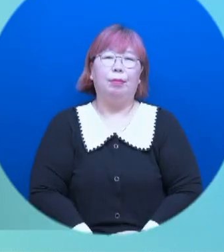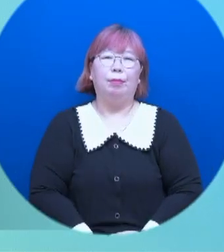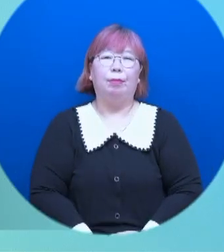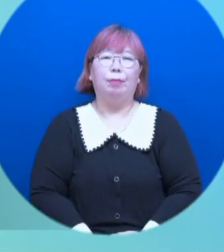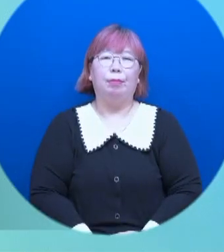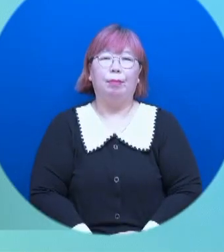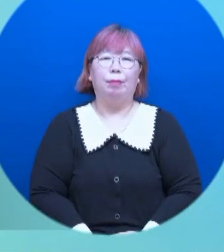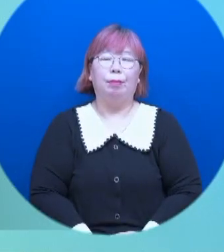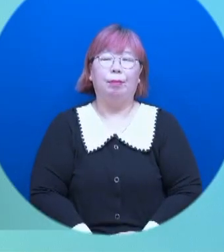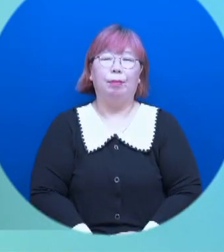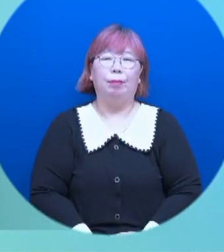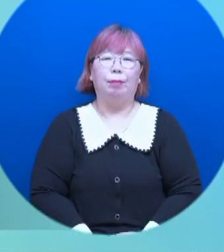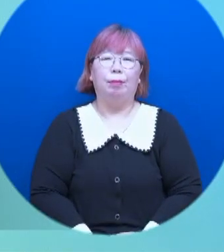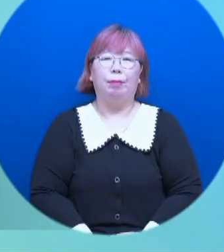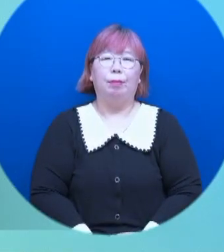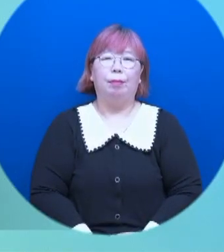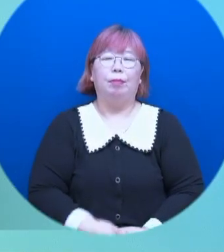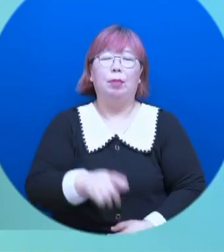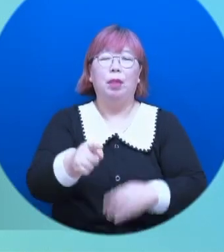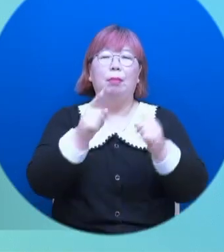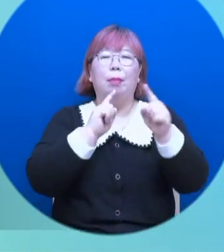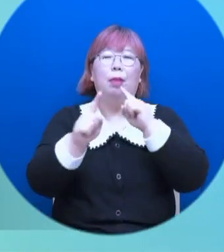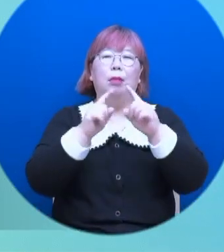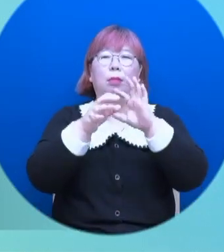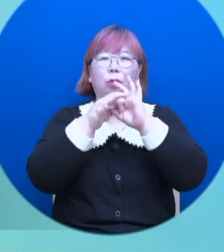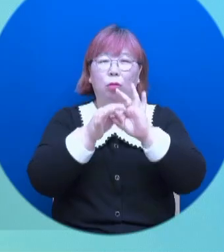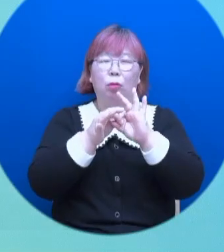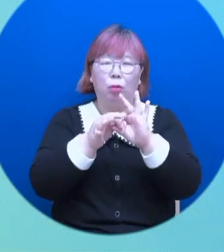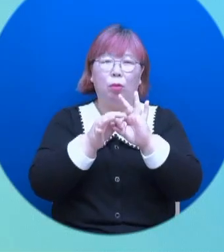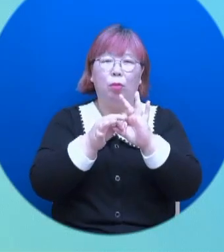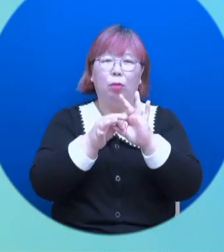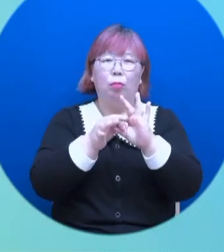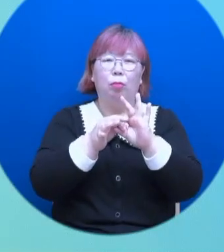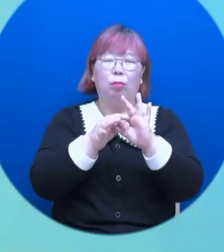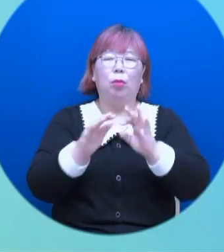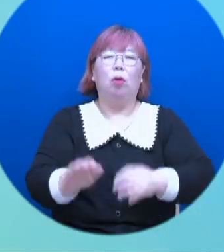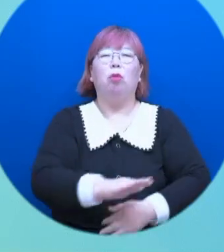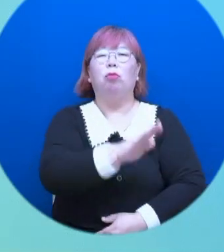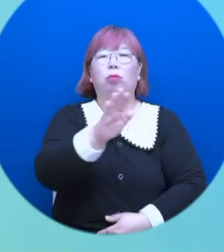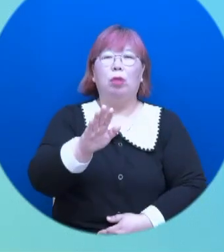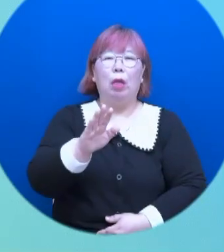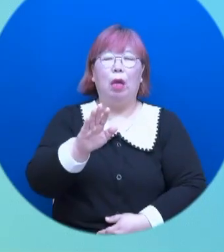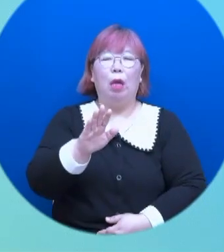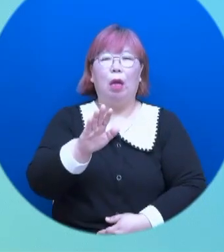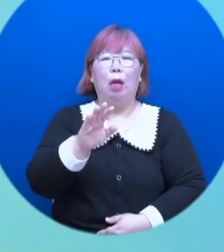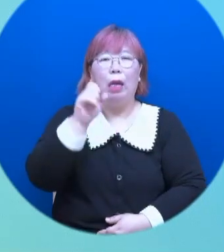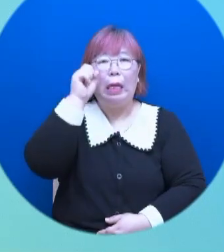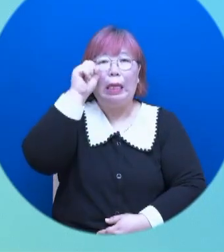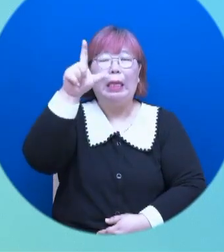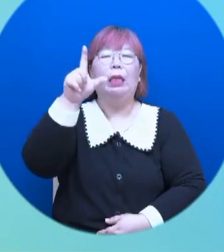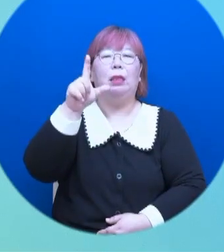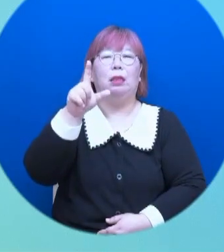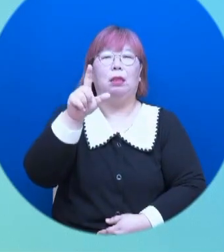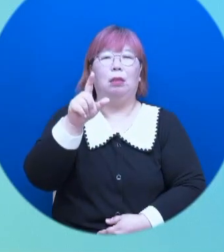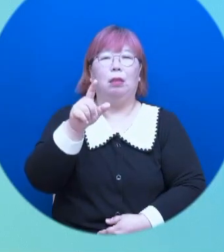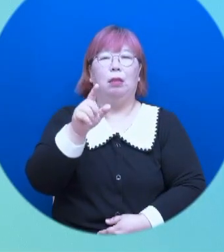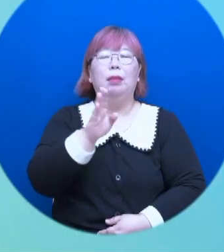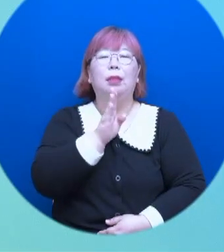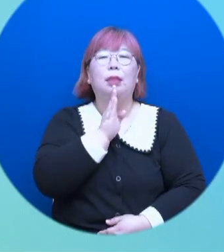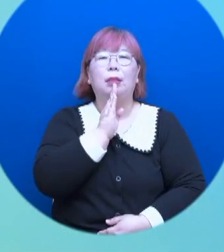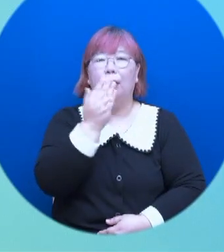그렇다면 이 말씀을 통해서 우리가 깨닫게 되는 참된 겸손은